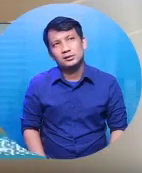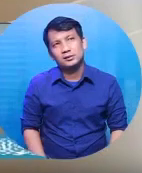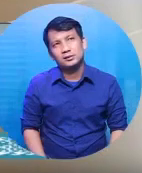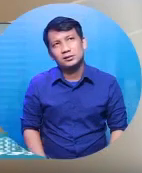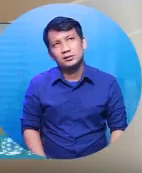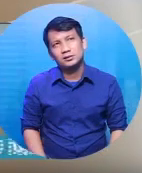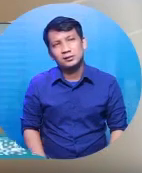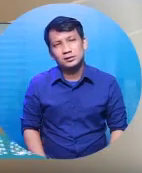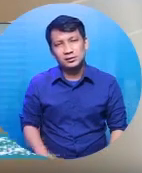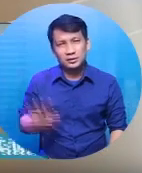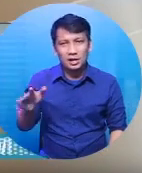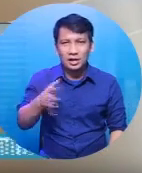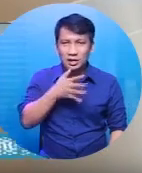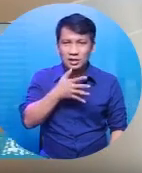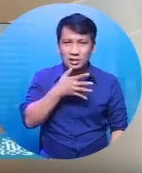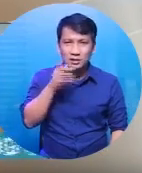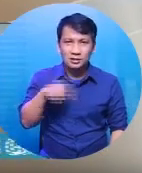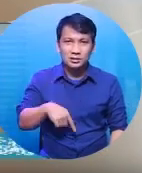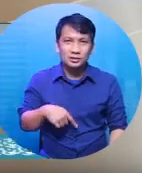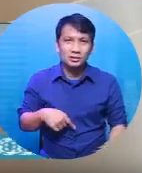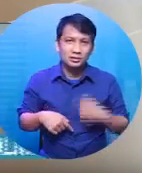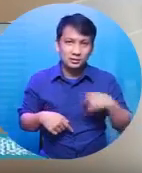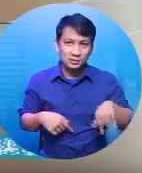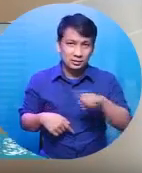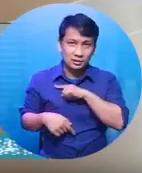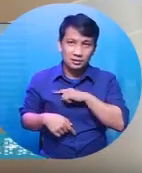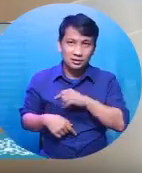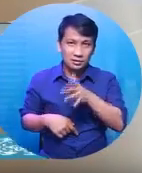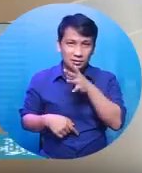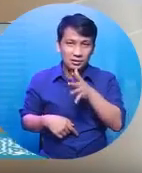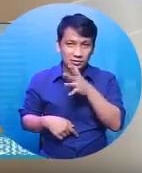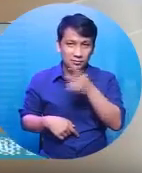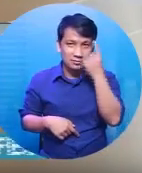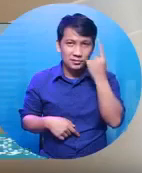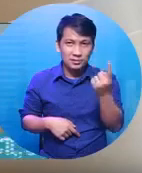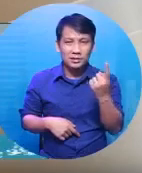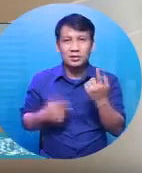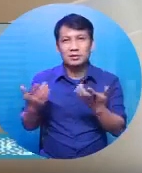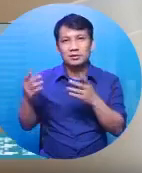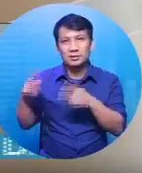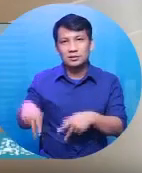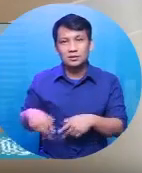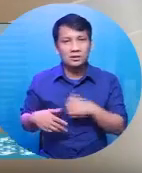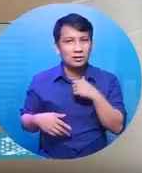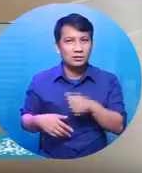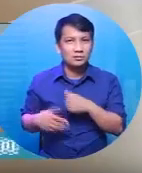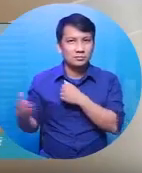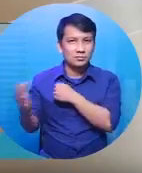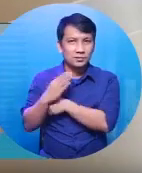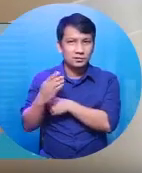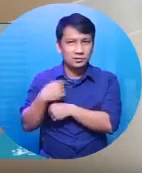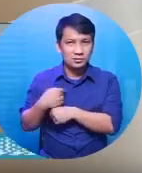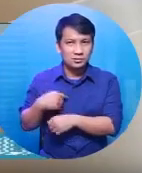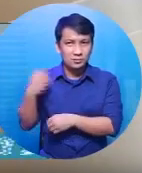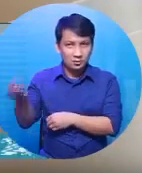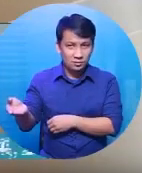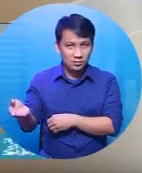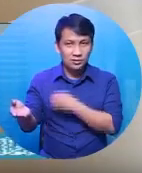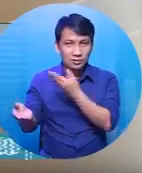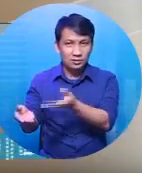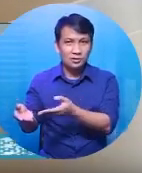Nay. Kami po, minanay, ano po? Mag-isa lang sa buhay. Hindi niya po kami inuobliga. Pag nagbigay po